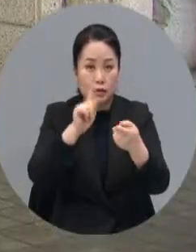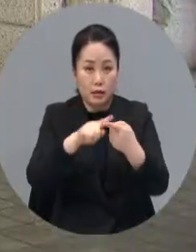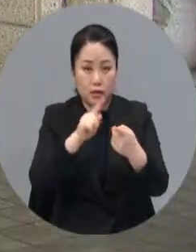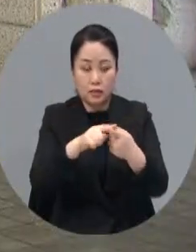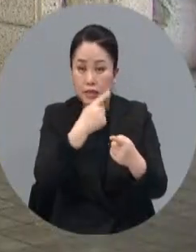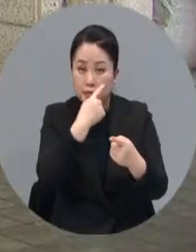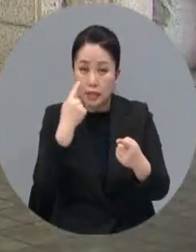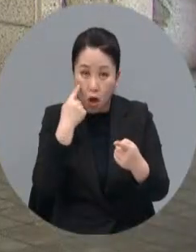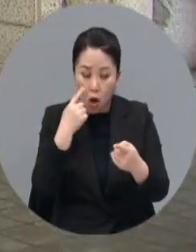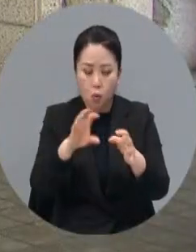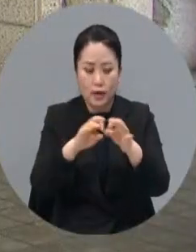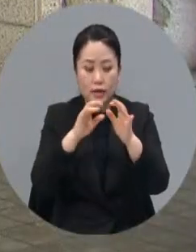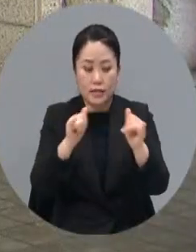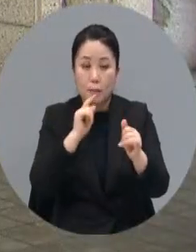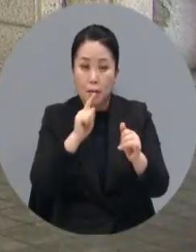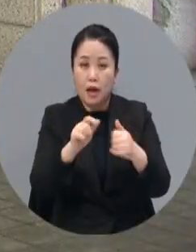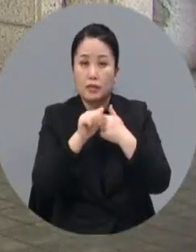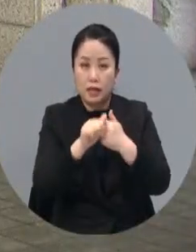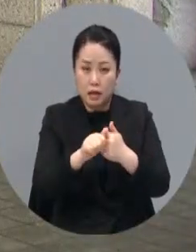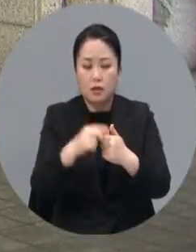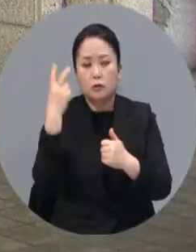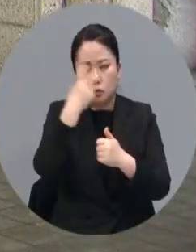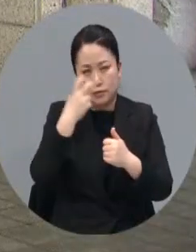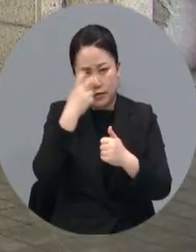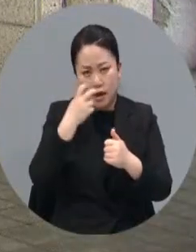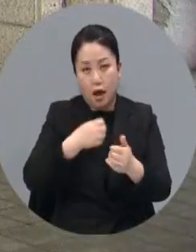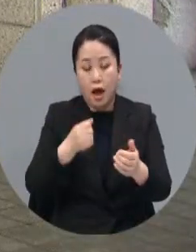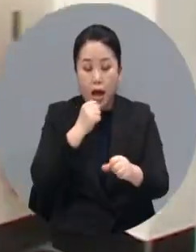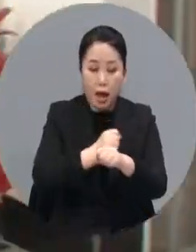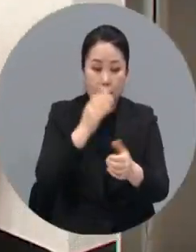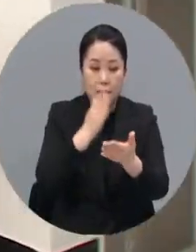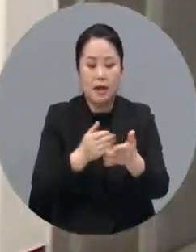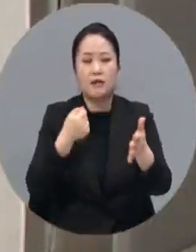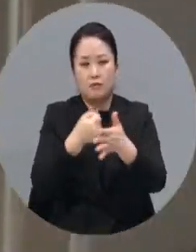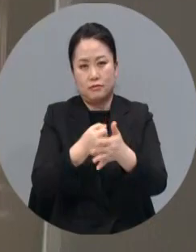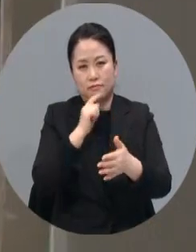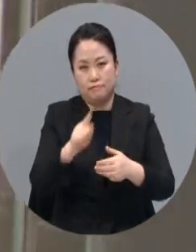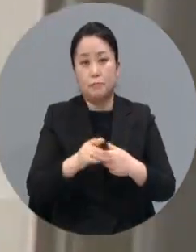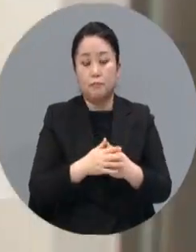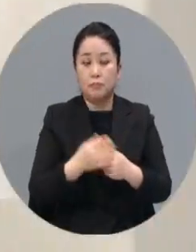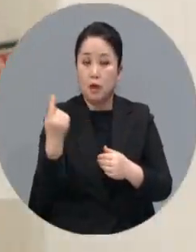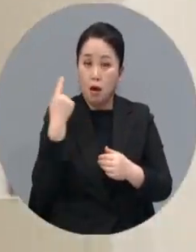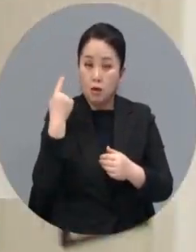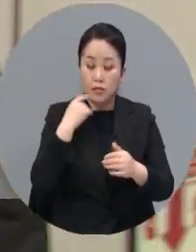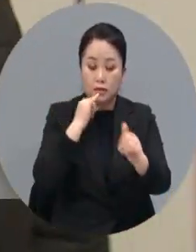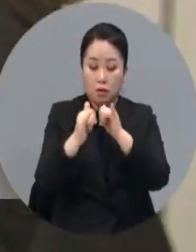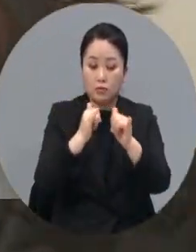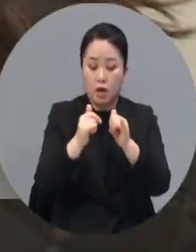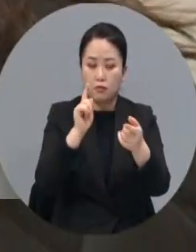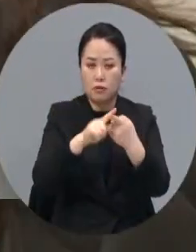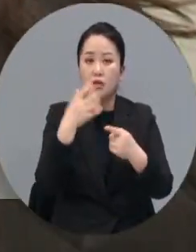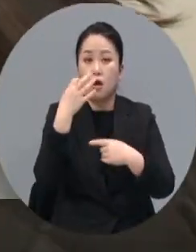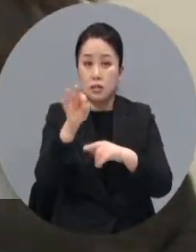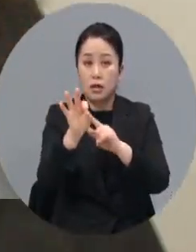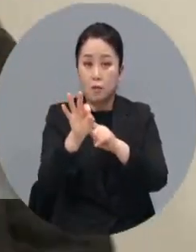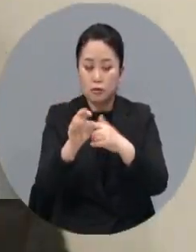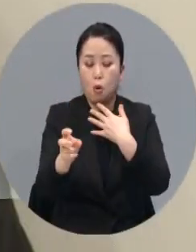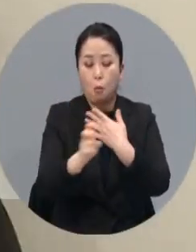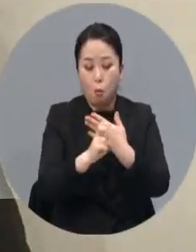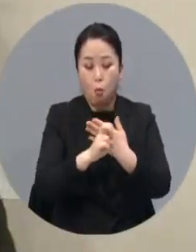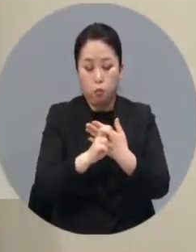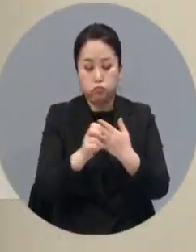따라 조사 여부를 결정할 것이라고 밝혔습니다. 어제 통화 사실을 인정하며 위법이 드러나면